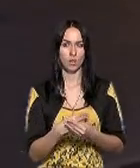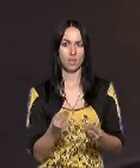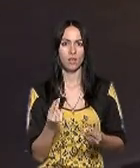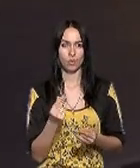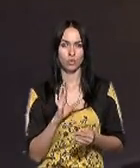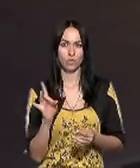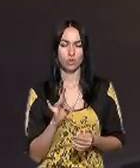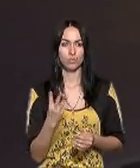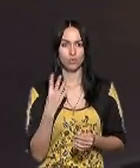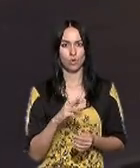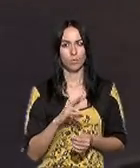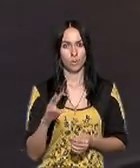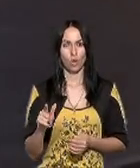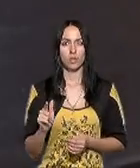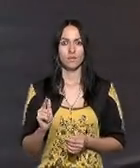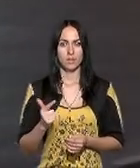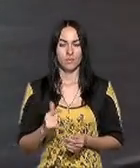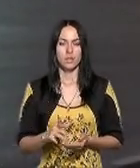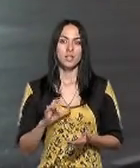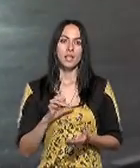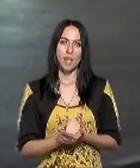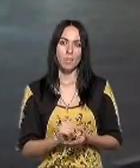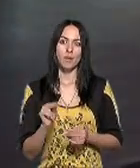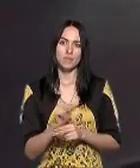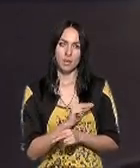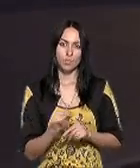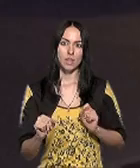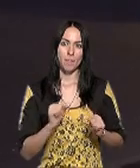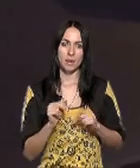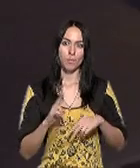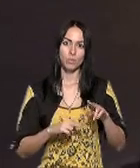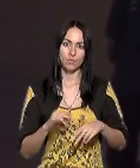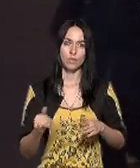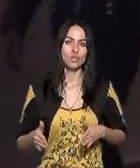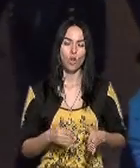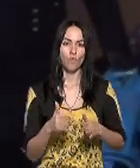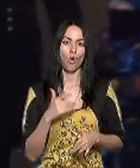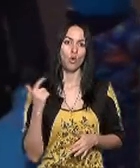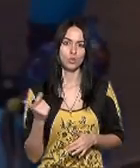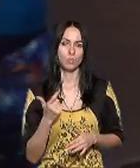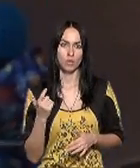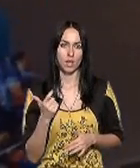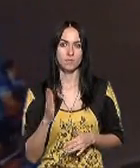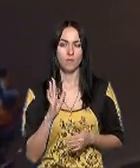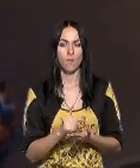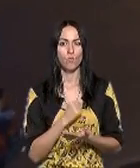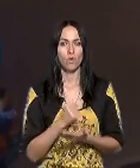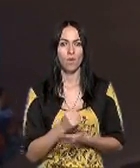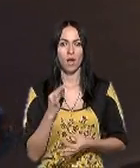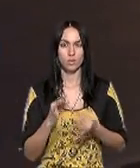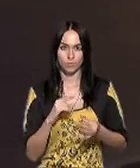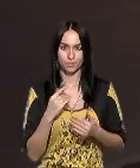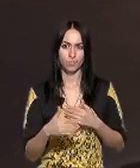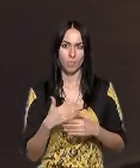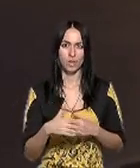майже 4 мільйонів гривень. Займався ремонтом департамент будівництва та шляхового господарства. В ухвалі суду йдеться, майже